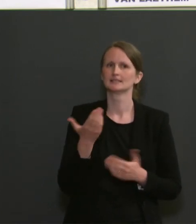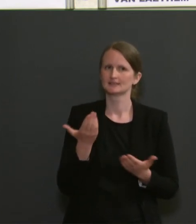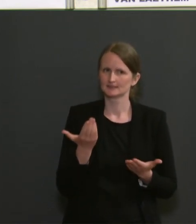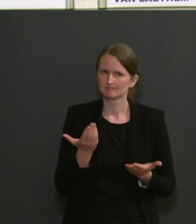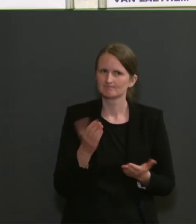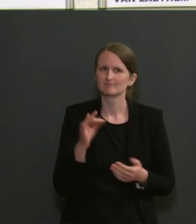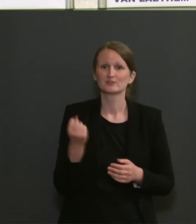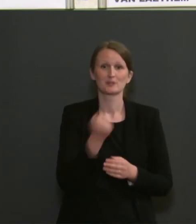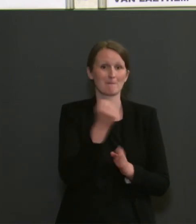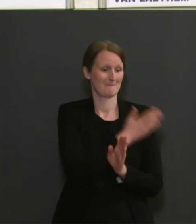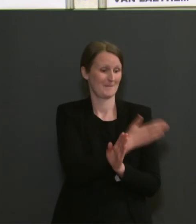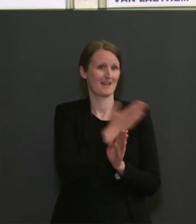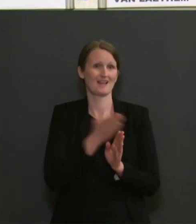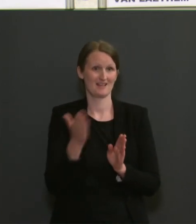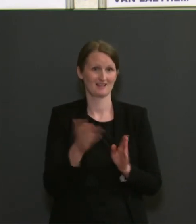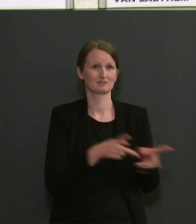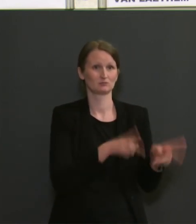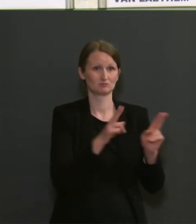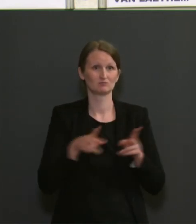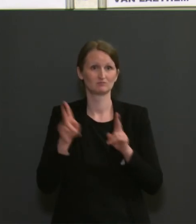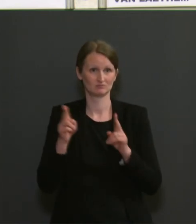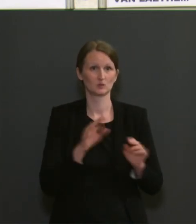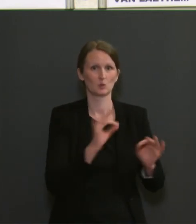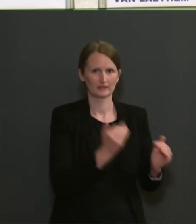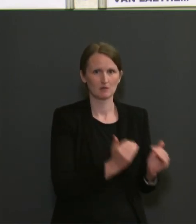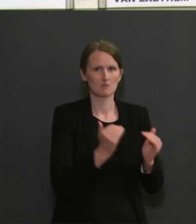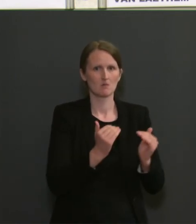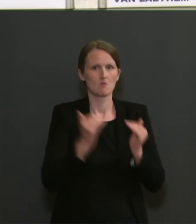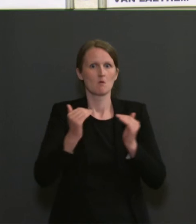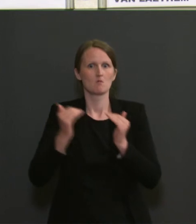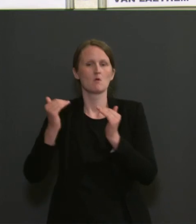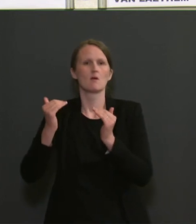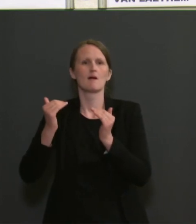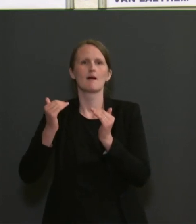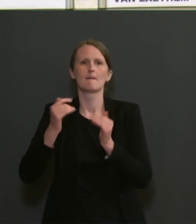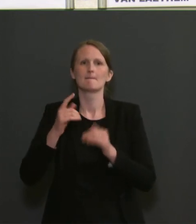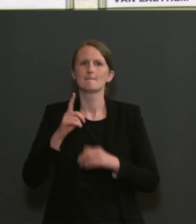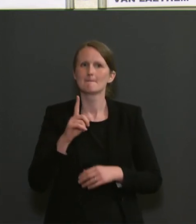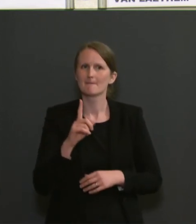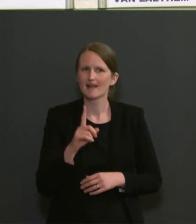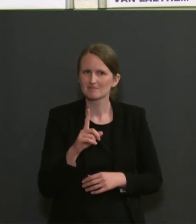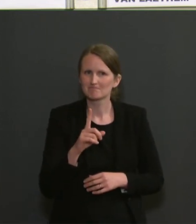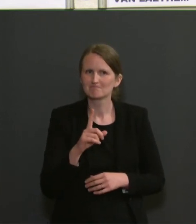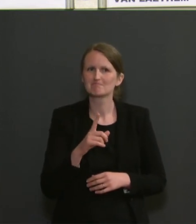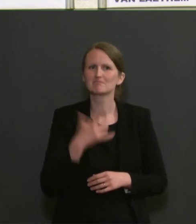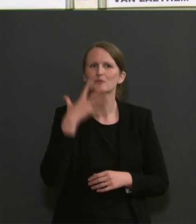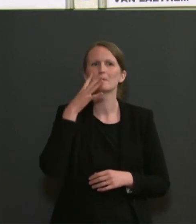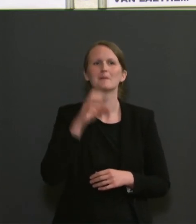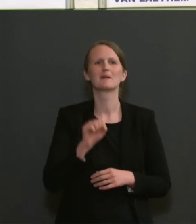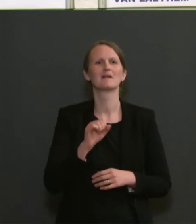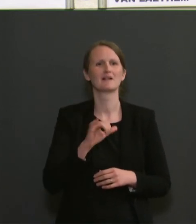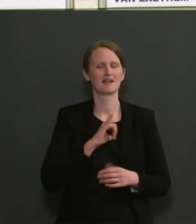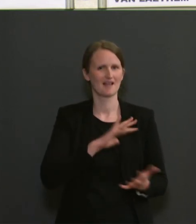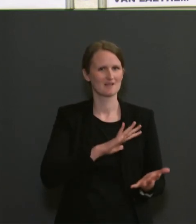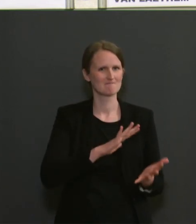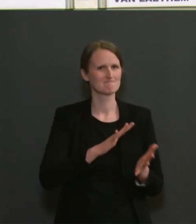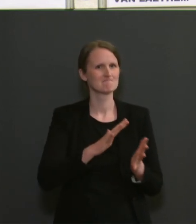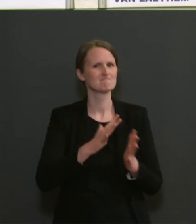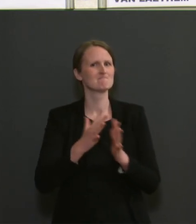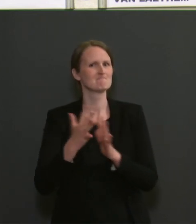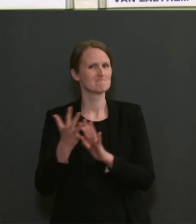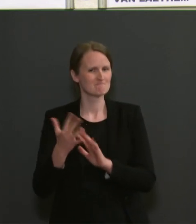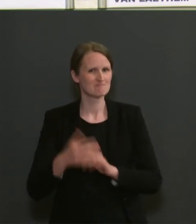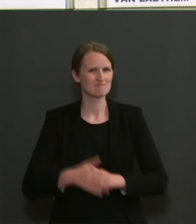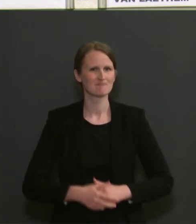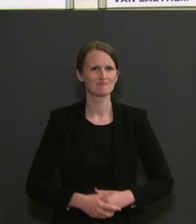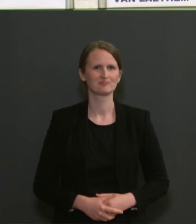base hebdomadaire, mais que là également, on a pu observer un changement. Au cours des 7 derniers jours,